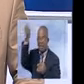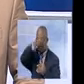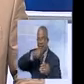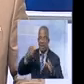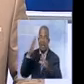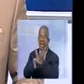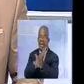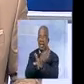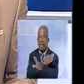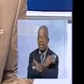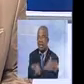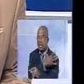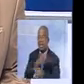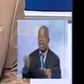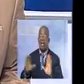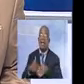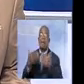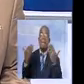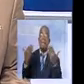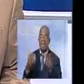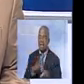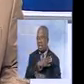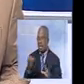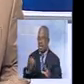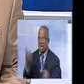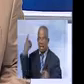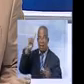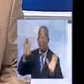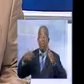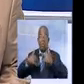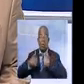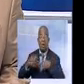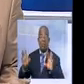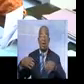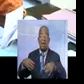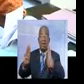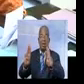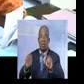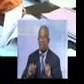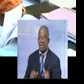gestion des marchés publics en Côte d'Ivoire. Guy Roger Nguessan, Francis Boafou.